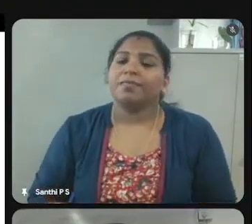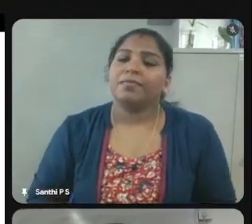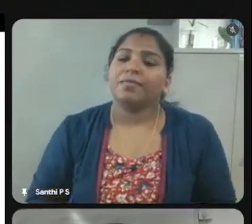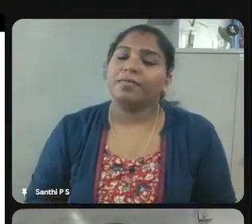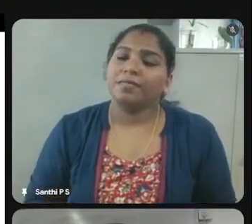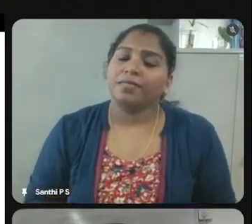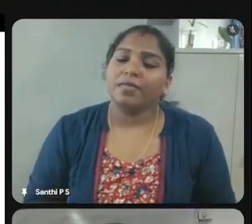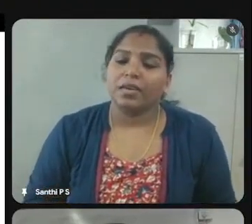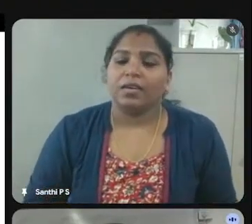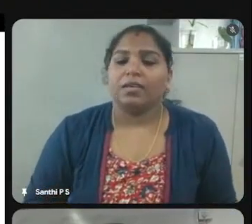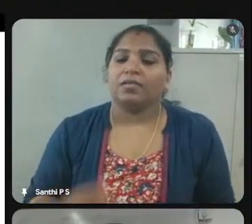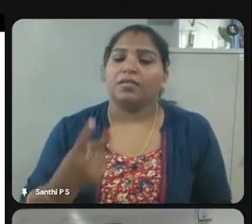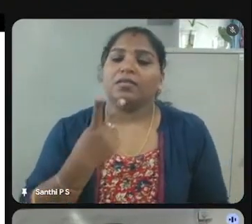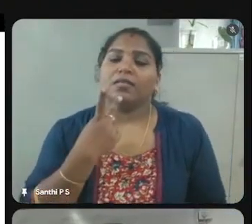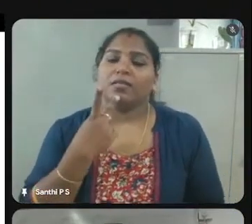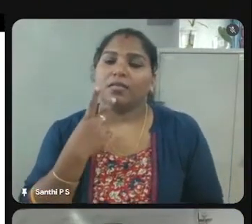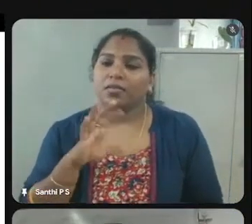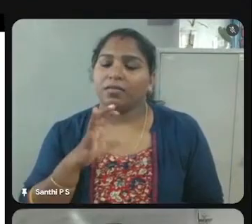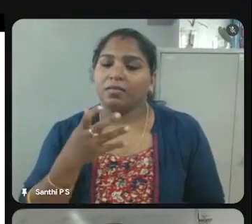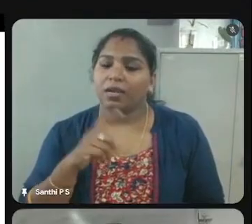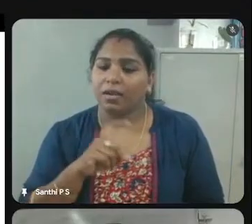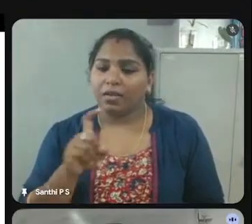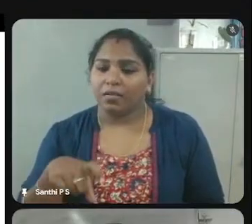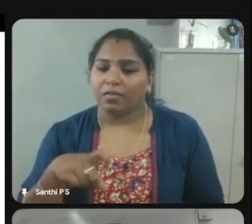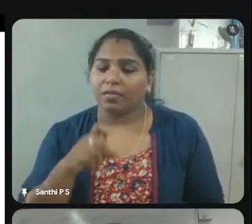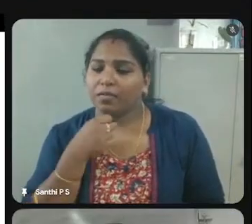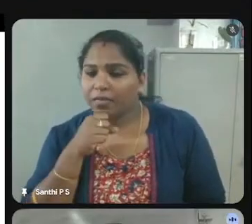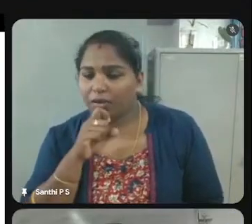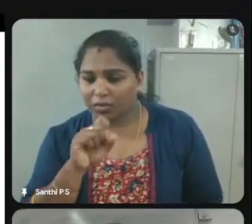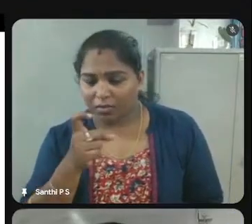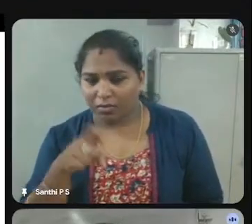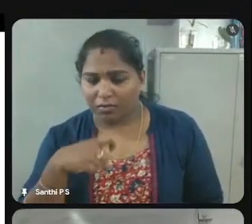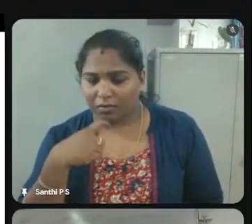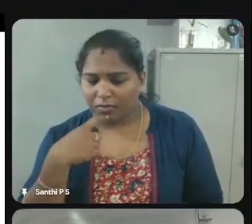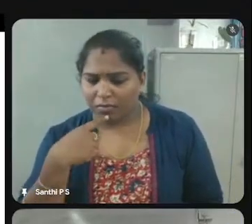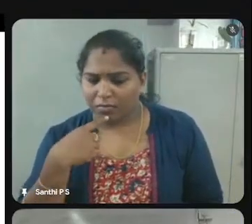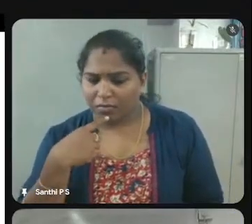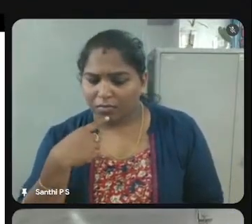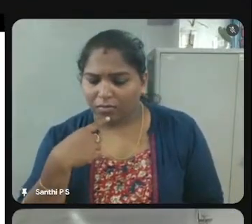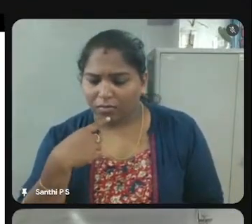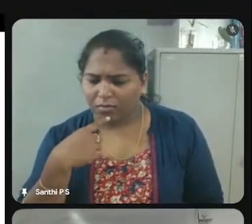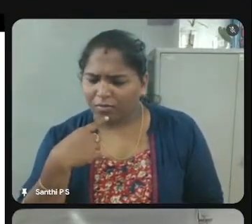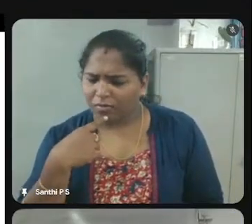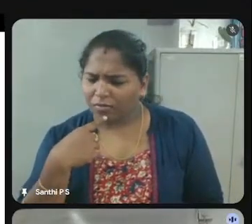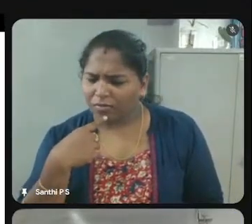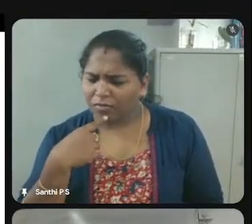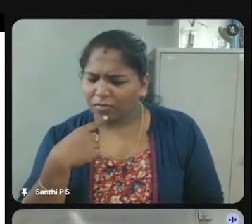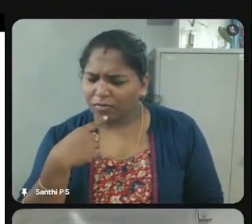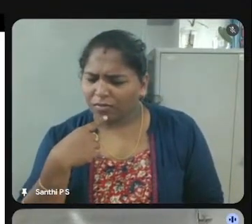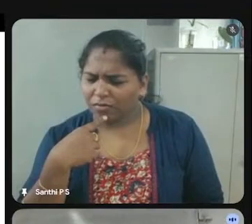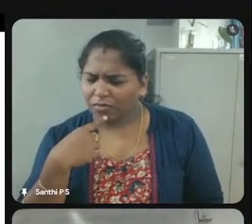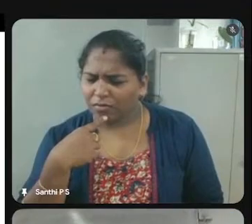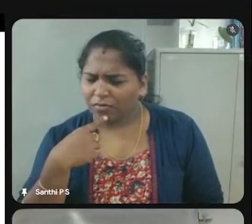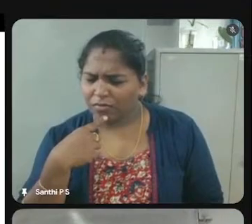പെൺകുട്ടി എത്ര വയസ്സുണ്ട്? പെൺകുട്ടിയാണ്, 7 വയസ്സ്. 7 വയസ്സ്. 7 അപ്പൊ എന്താ ചെയ്യേണ്ടത് മെമ്മറി പവർ കൂടാനായിട്ട്?